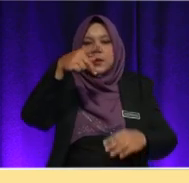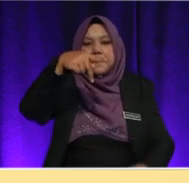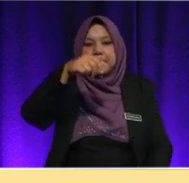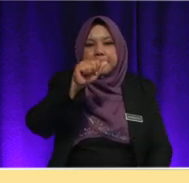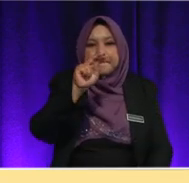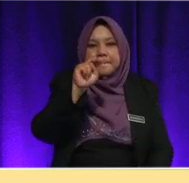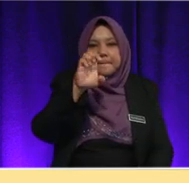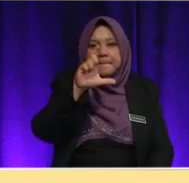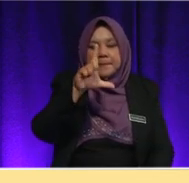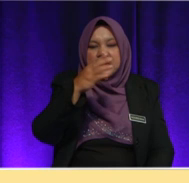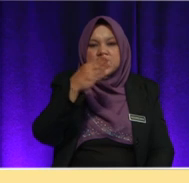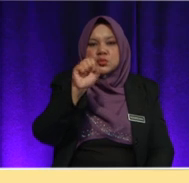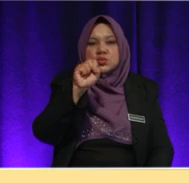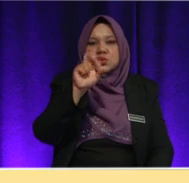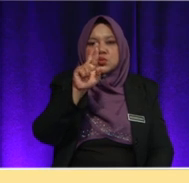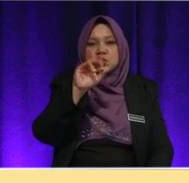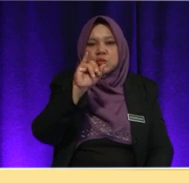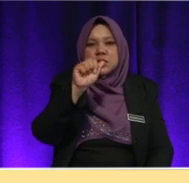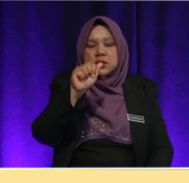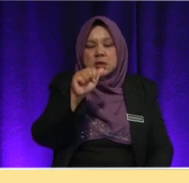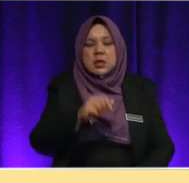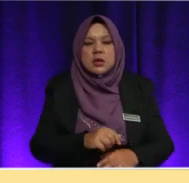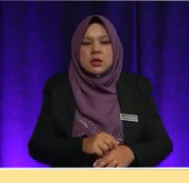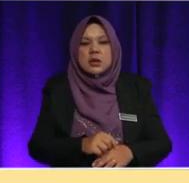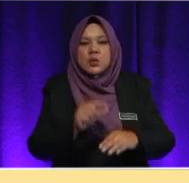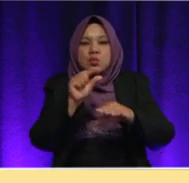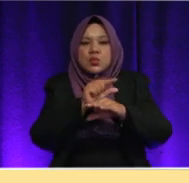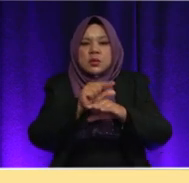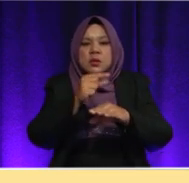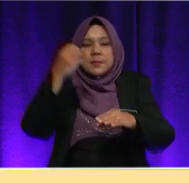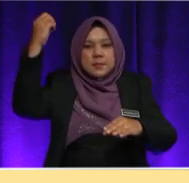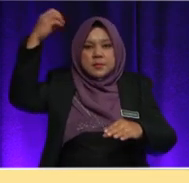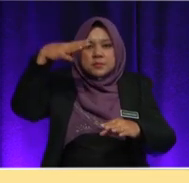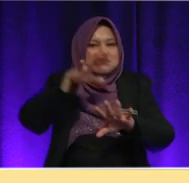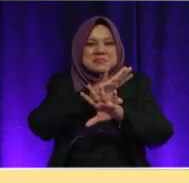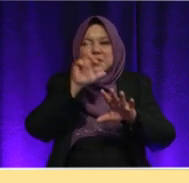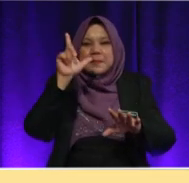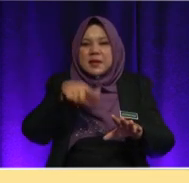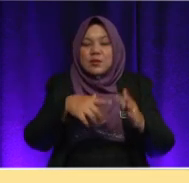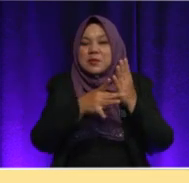tadi ah dia tenaga listrik boleh bergerak tanpa guna juga